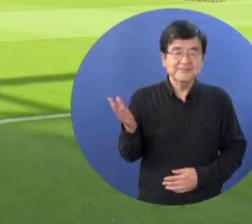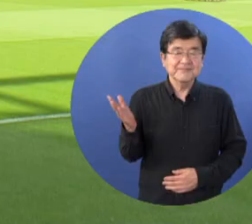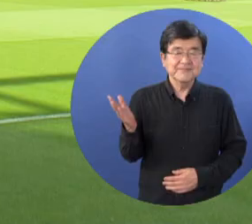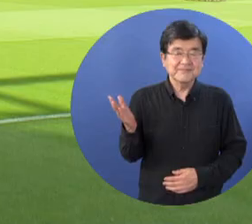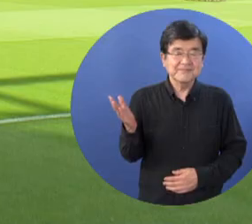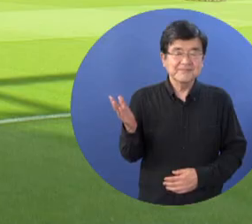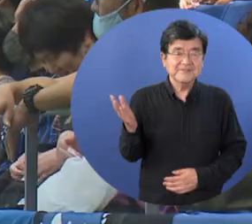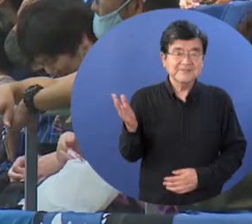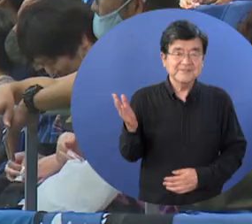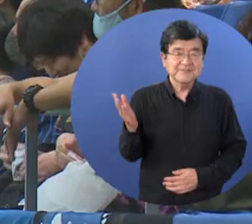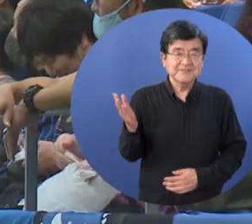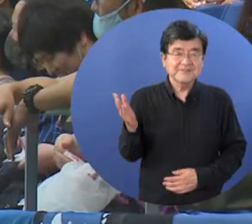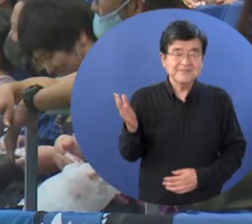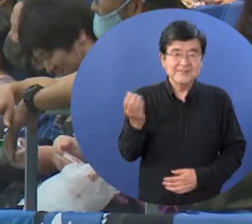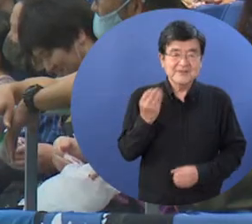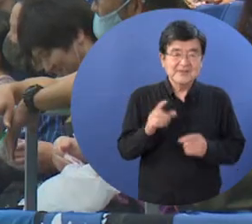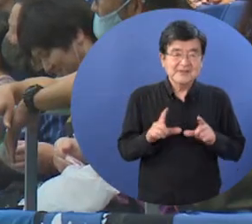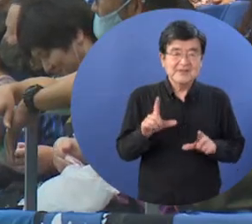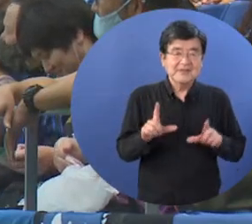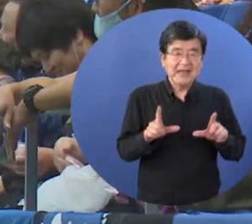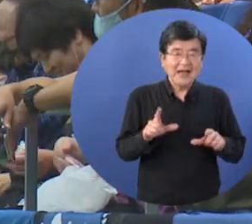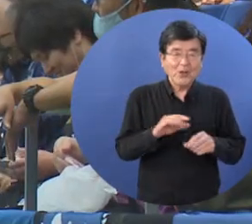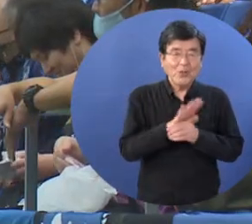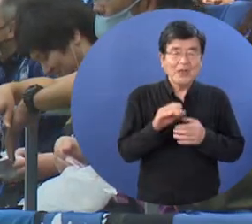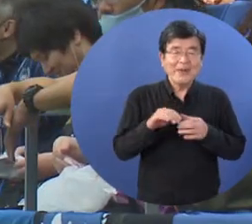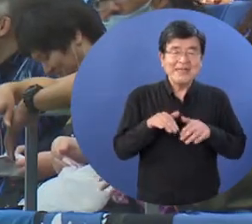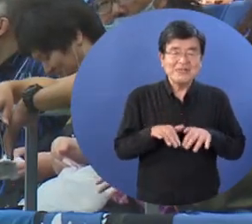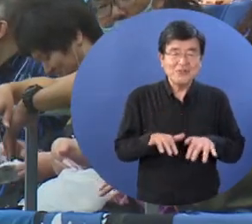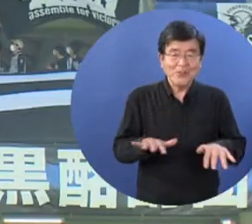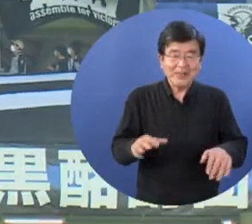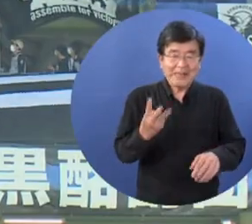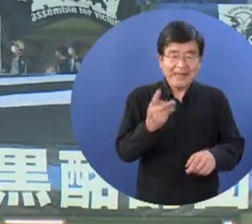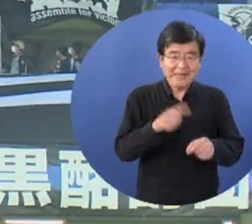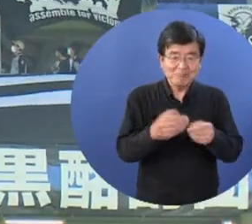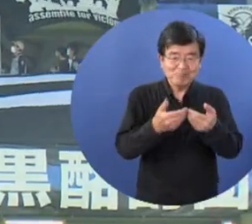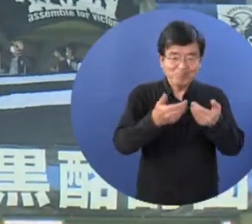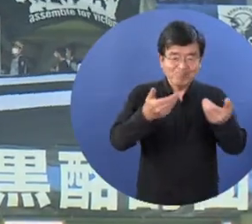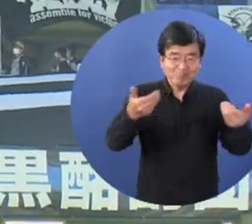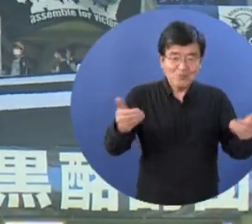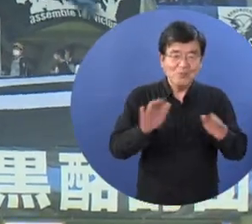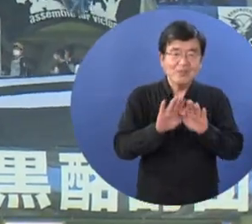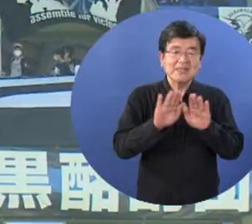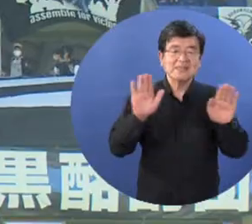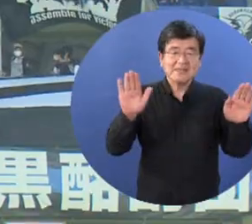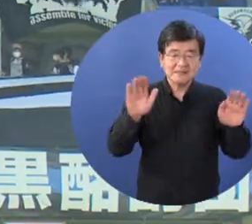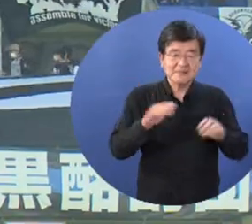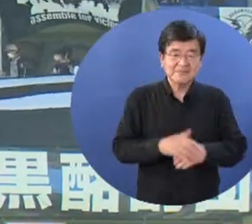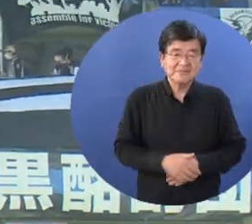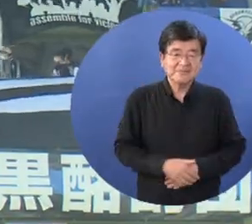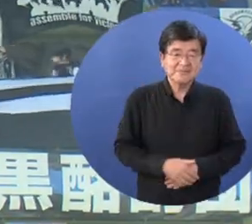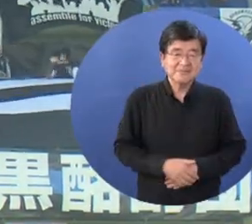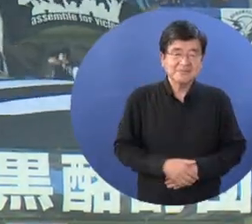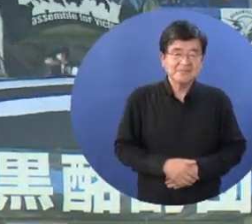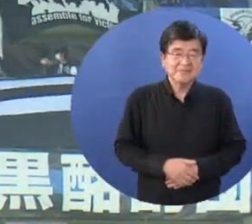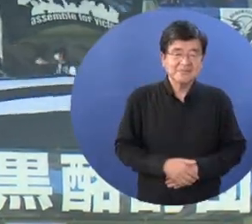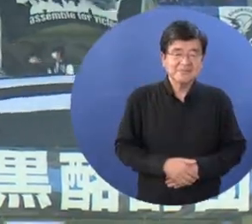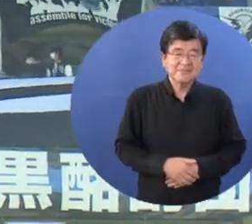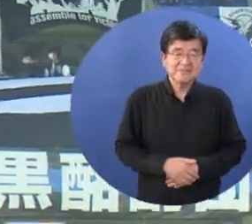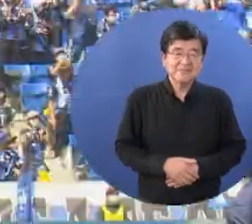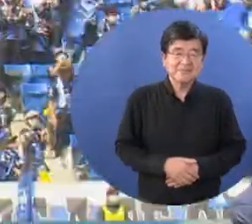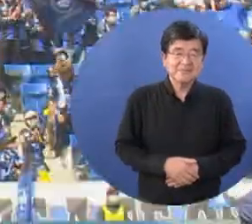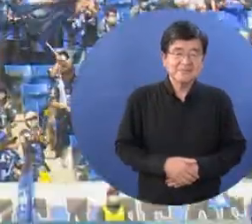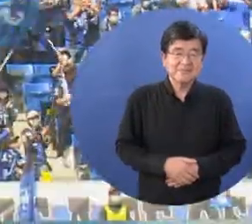げえ。 新型コロナの影響で3年ぶりの開催となったガンバ大阪吹田市民応援デ